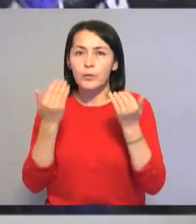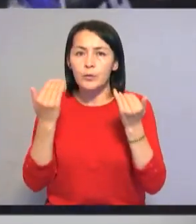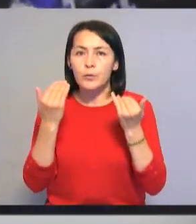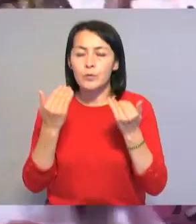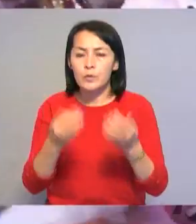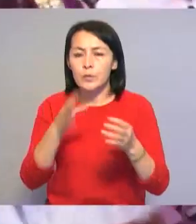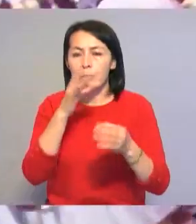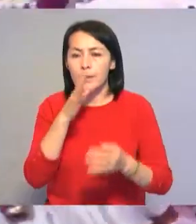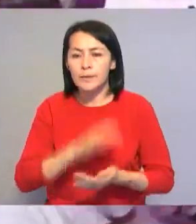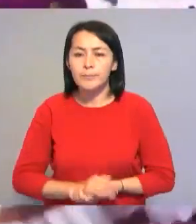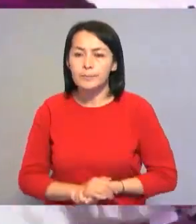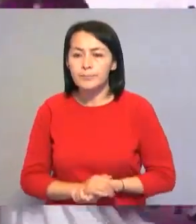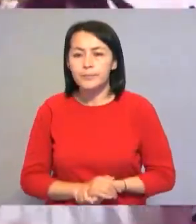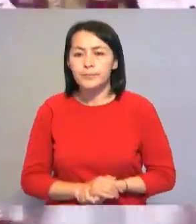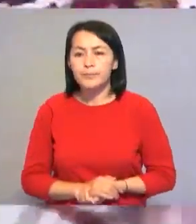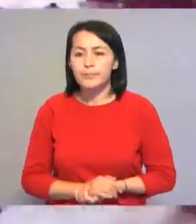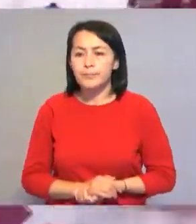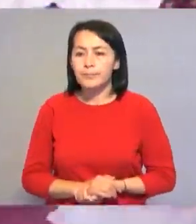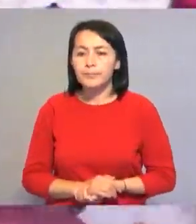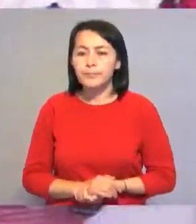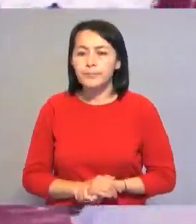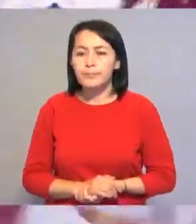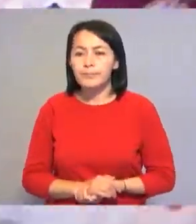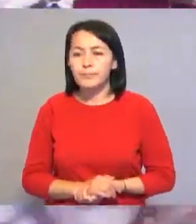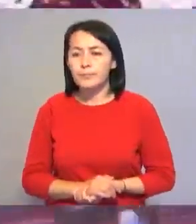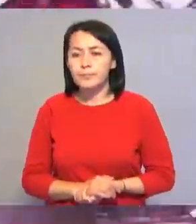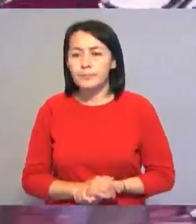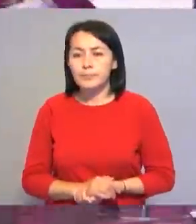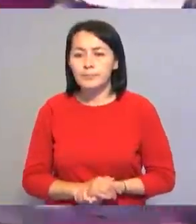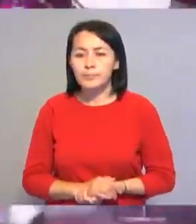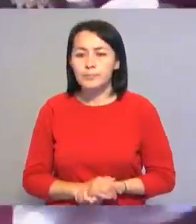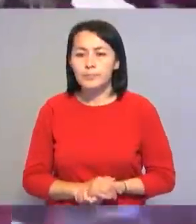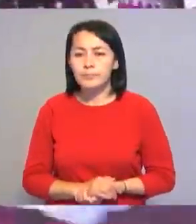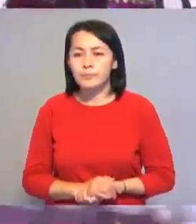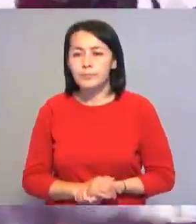осы шақ. Қазығұрт ауданынан Лаура Сарман, Мадияр Жаппарханов, жаңалықтар.